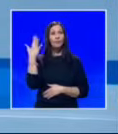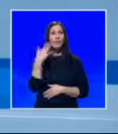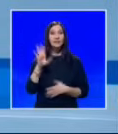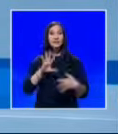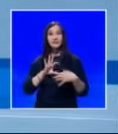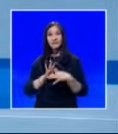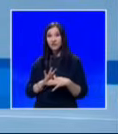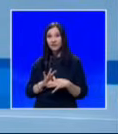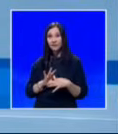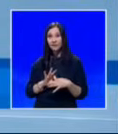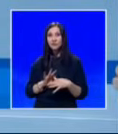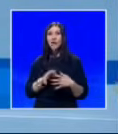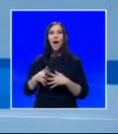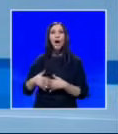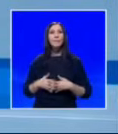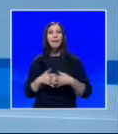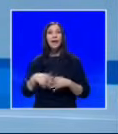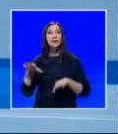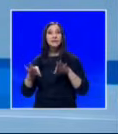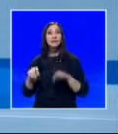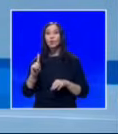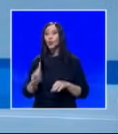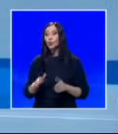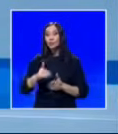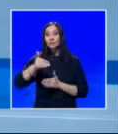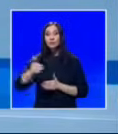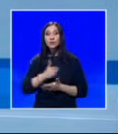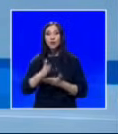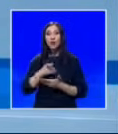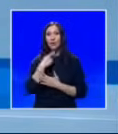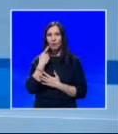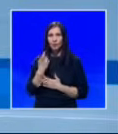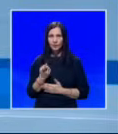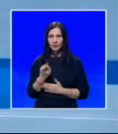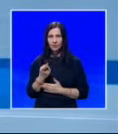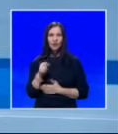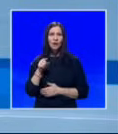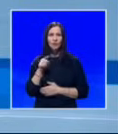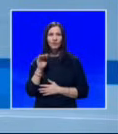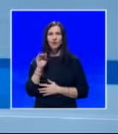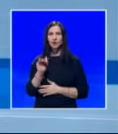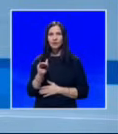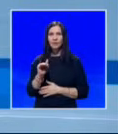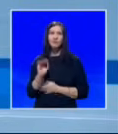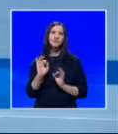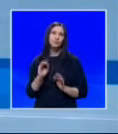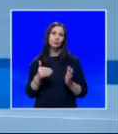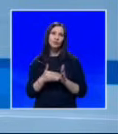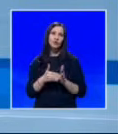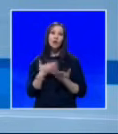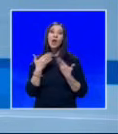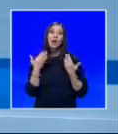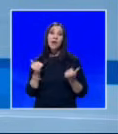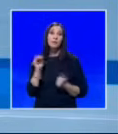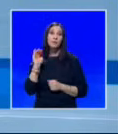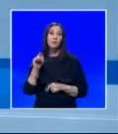която е свързана с американските избори, които предстоят в края на годината. Това ще бъде всъщност причината. Няма